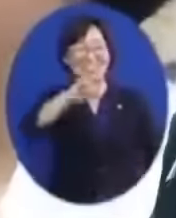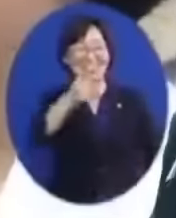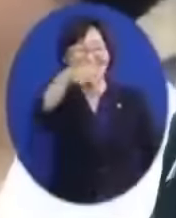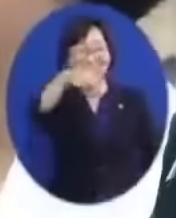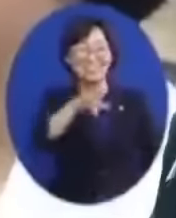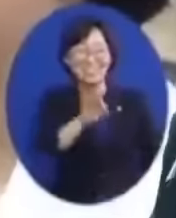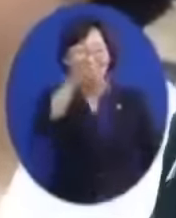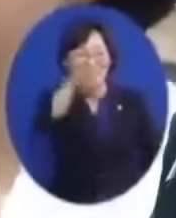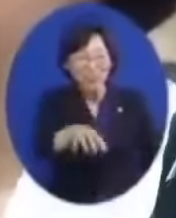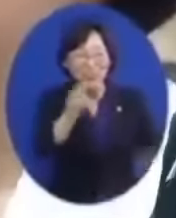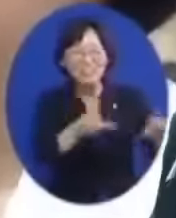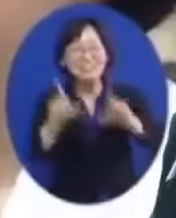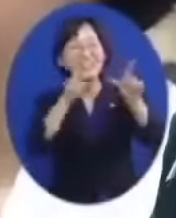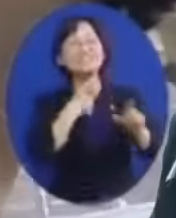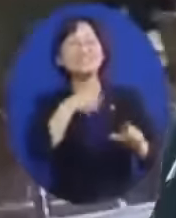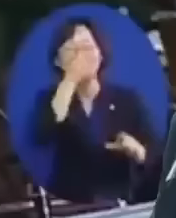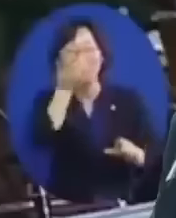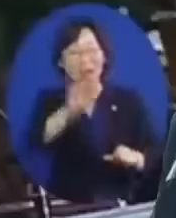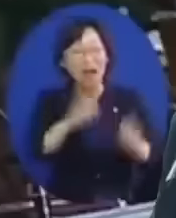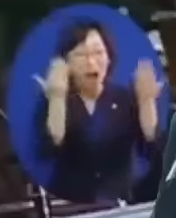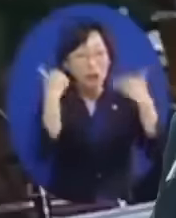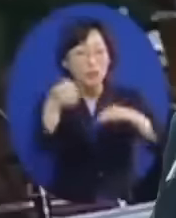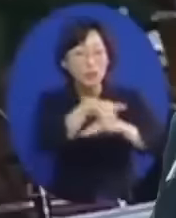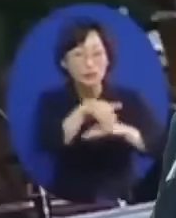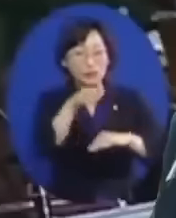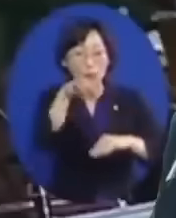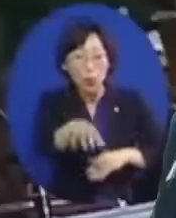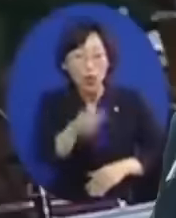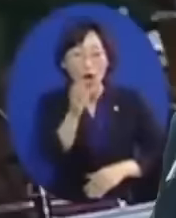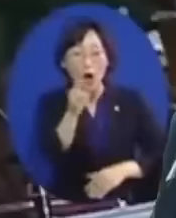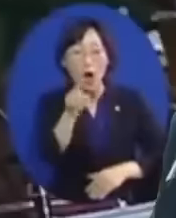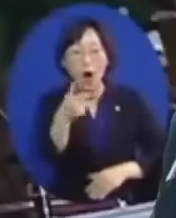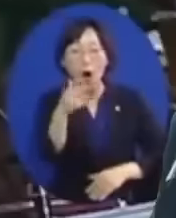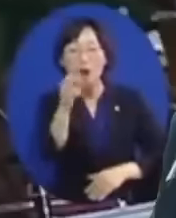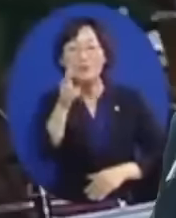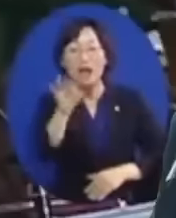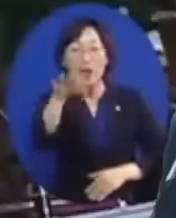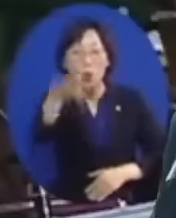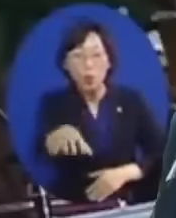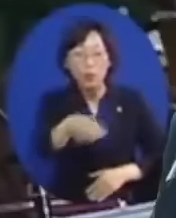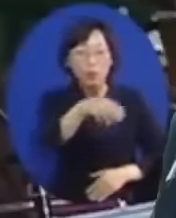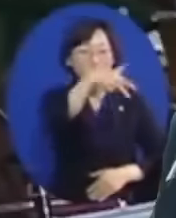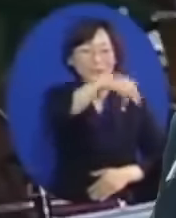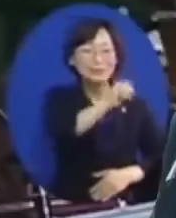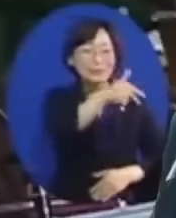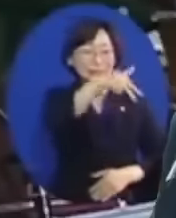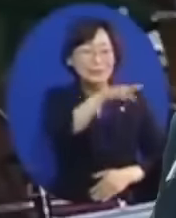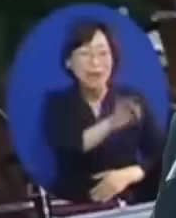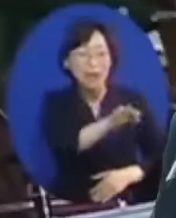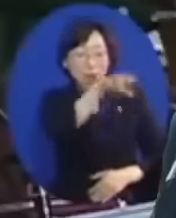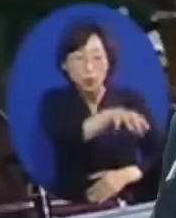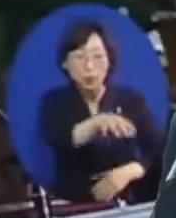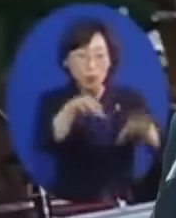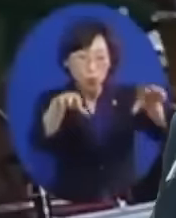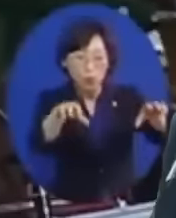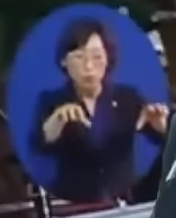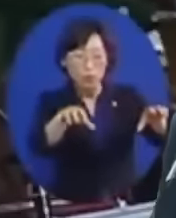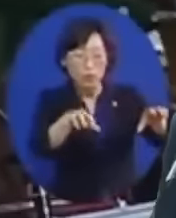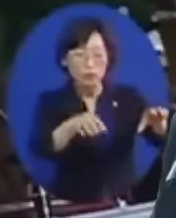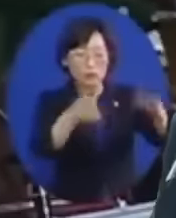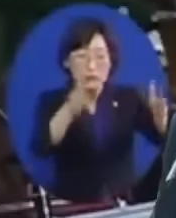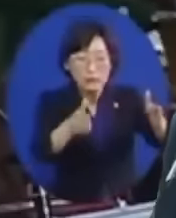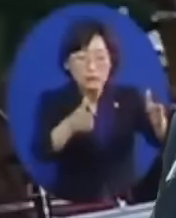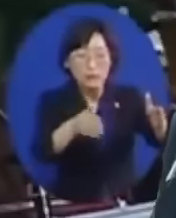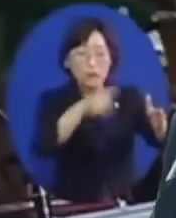살았습니다. 그런데 제가 학교 다니는 것은 은양입니다. 진장과 은양 사이에는 시냇물이 흐르는데 요 사이